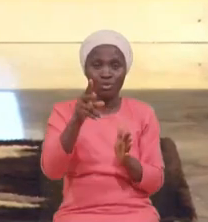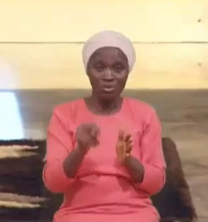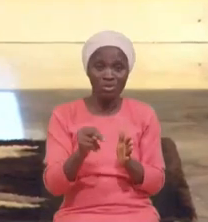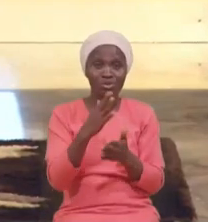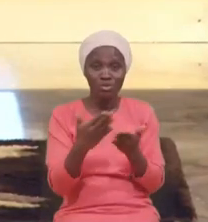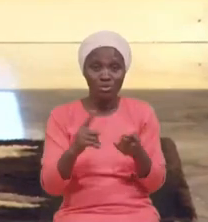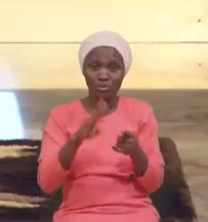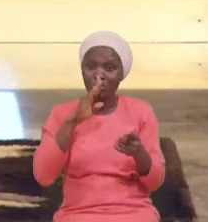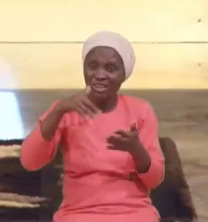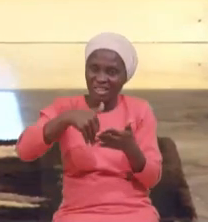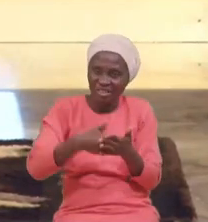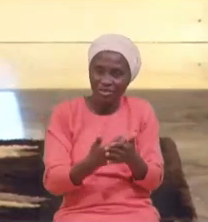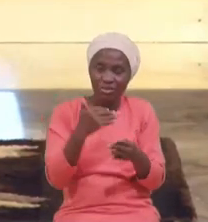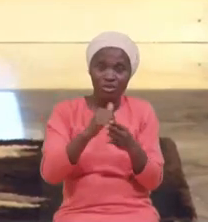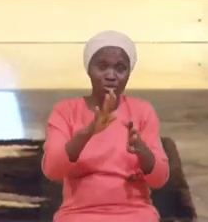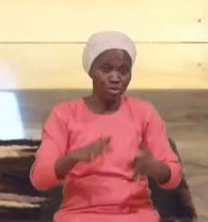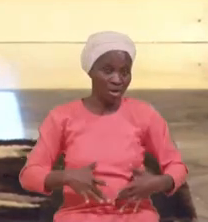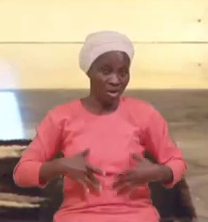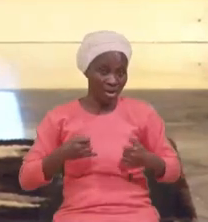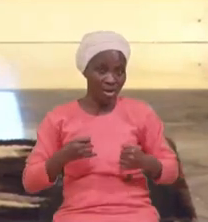Est-ce qu'il n'y a rien à renouveler?